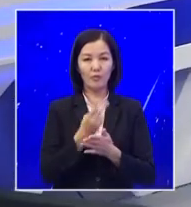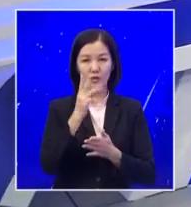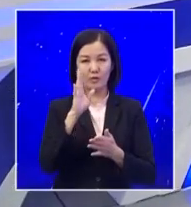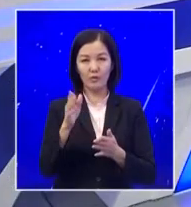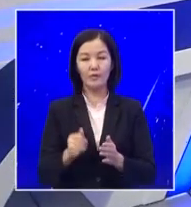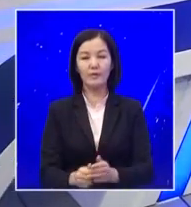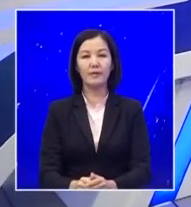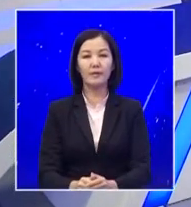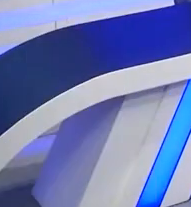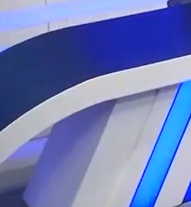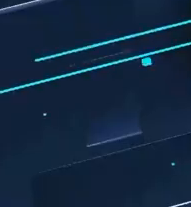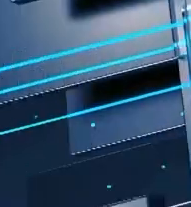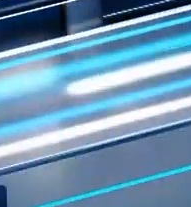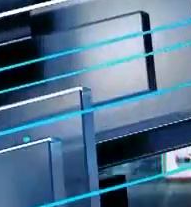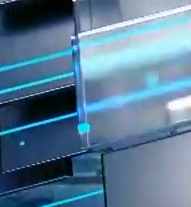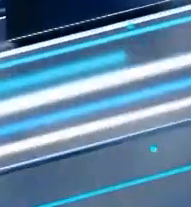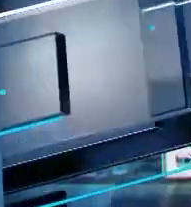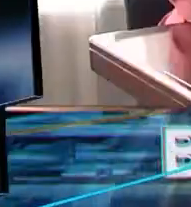аңдатпа.